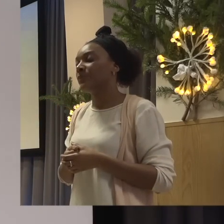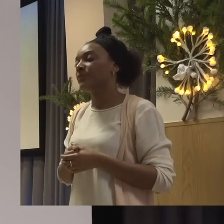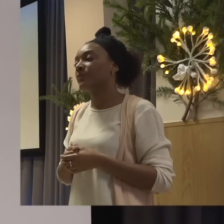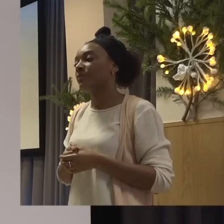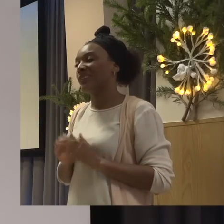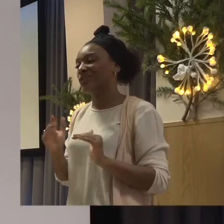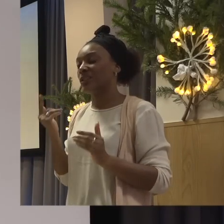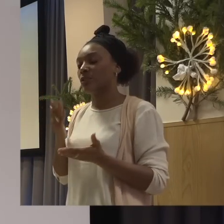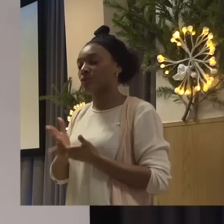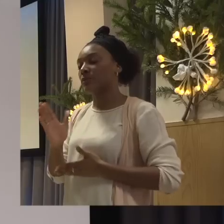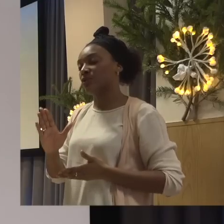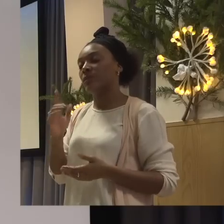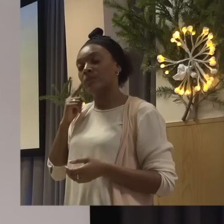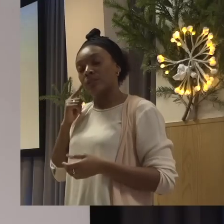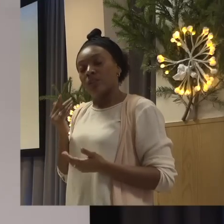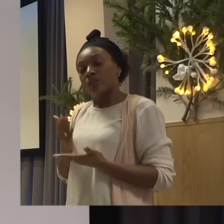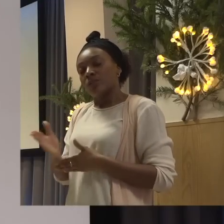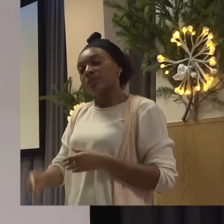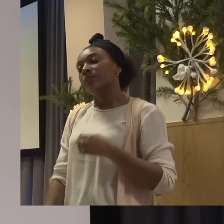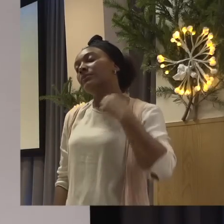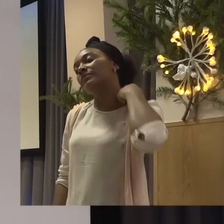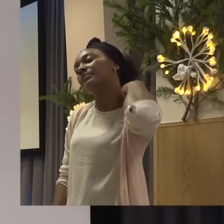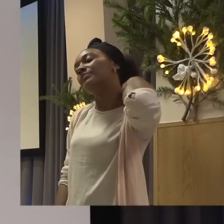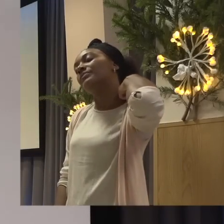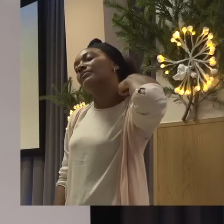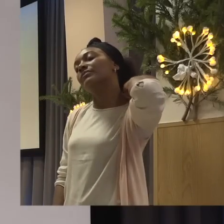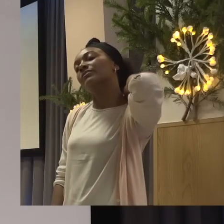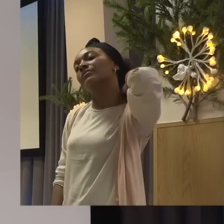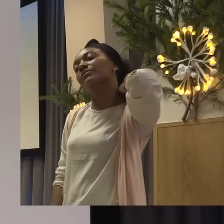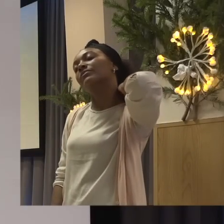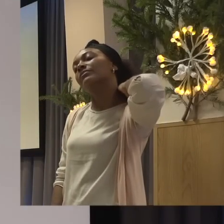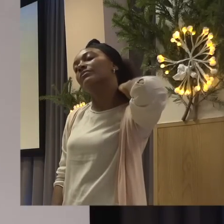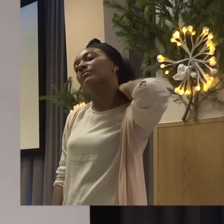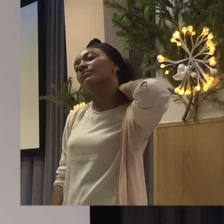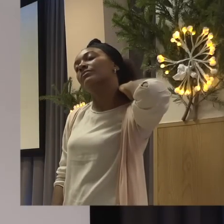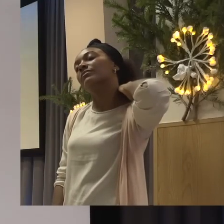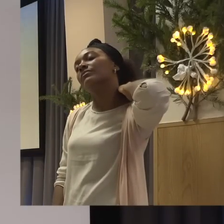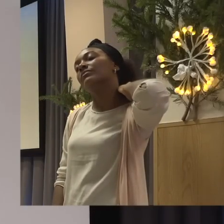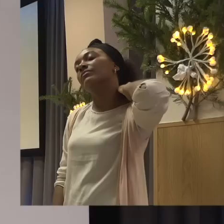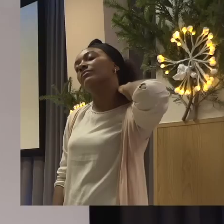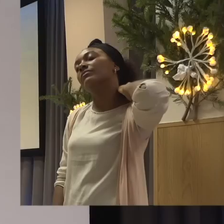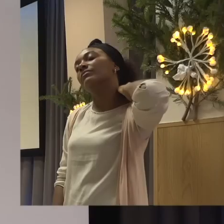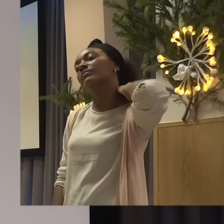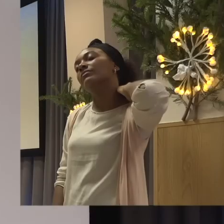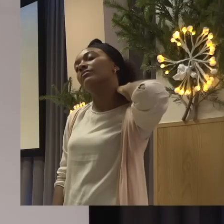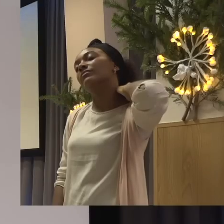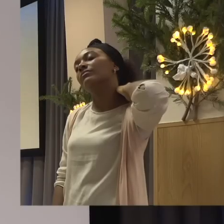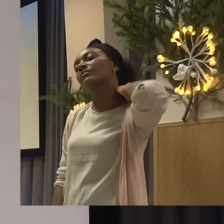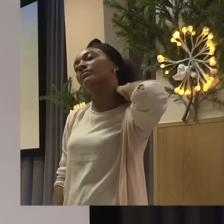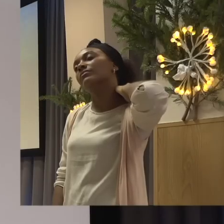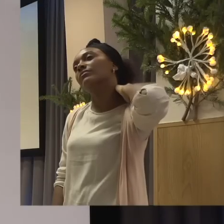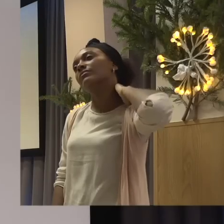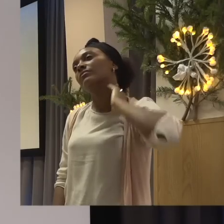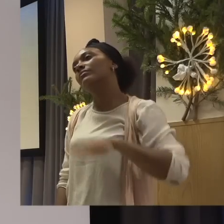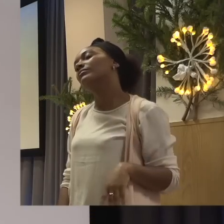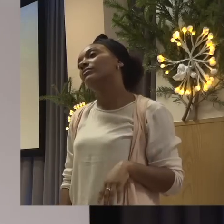faiblesse. Les faiblesses deviennent un problème lorsque les faiblesses sont un péché. Mais tant que ma faiblesse